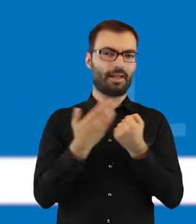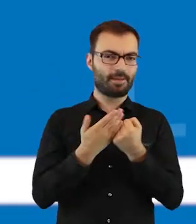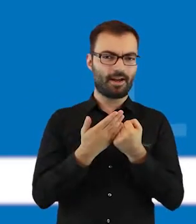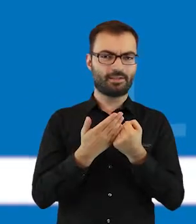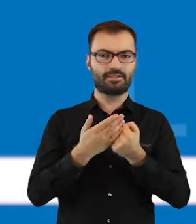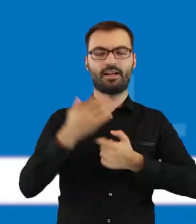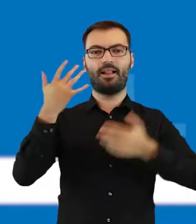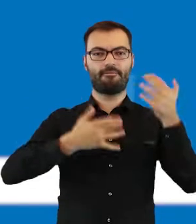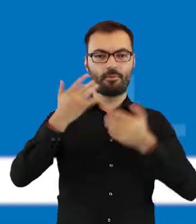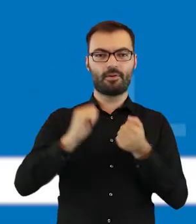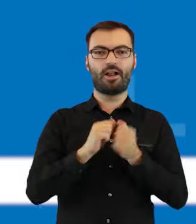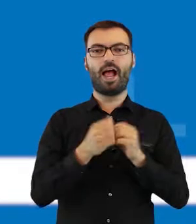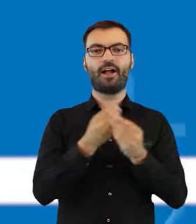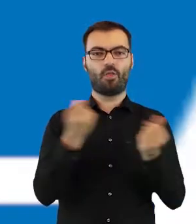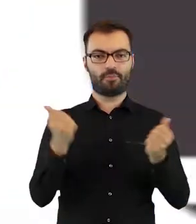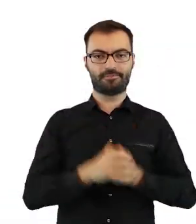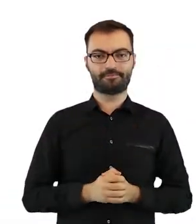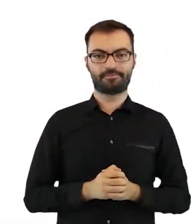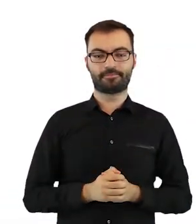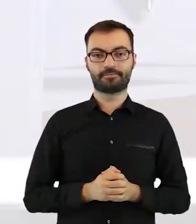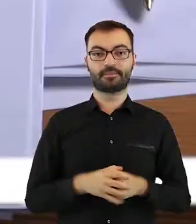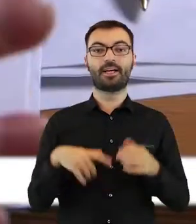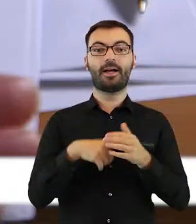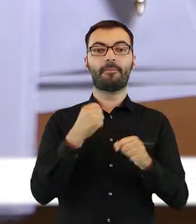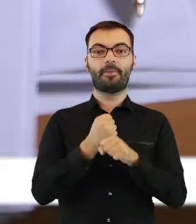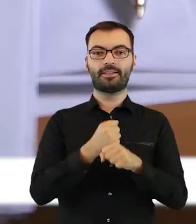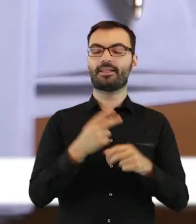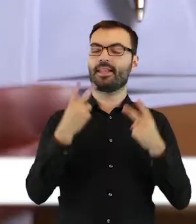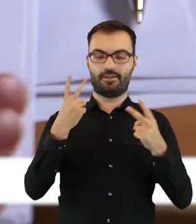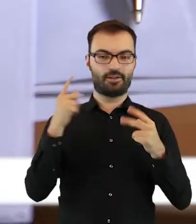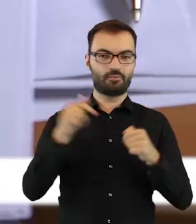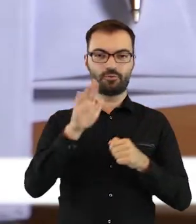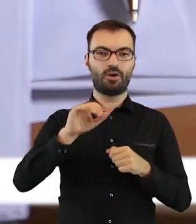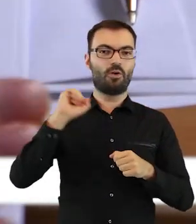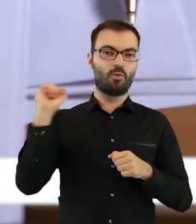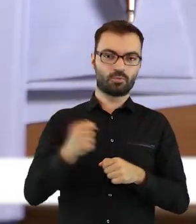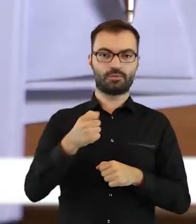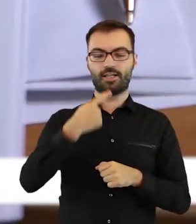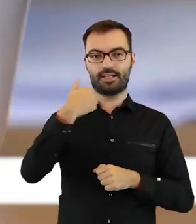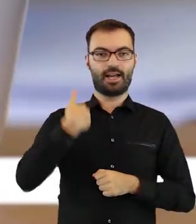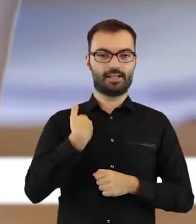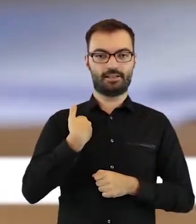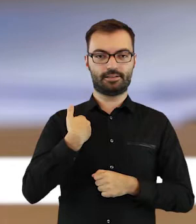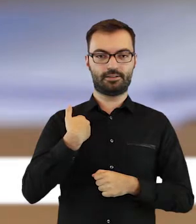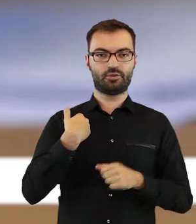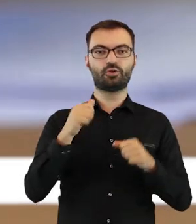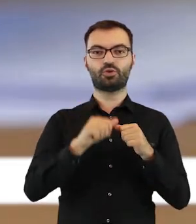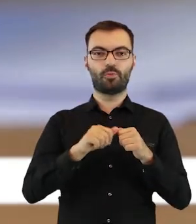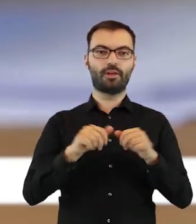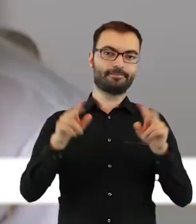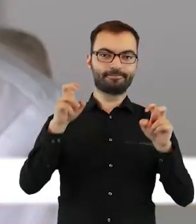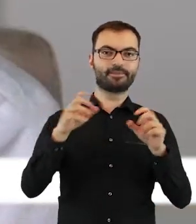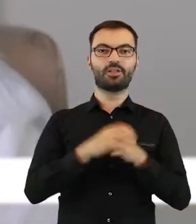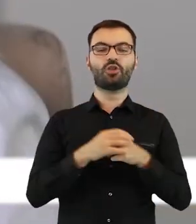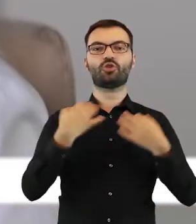kierunkach matematyka, informatyka czy ekonomia. W tej pracy niezbędna jest umiejętność posługiwania się językiem angielskim w